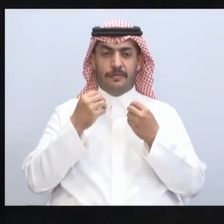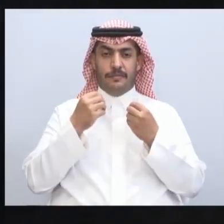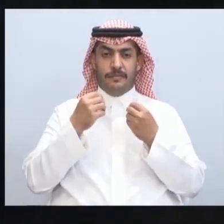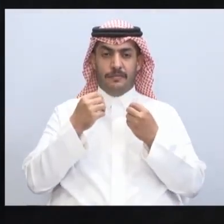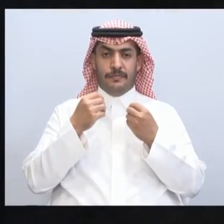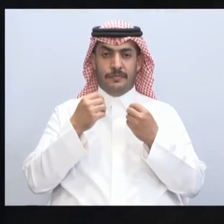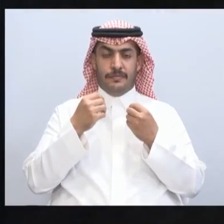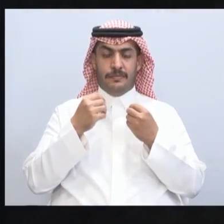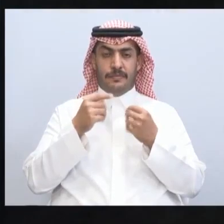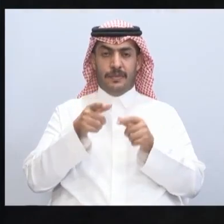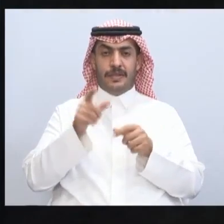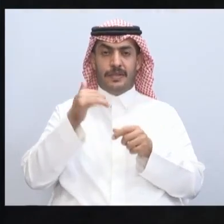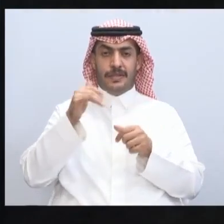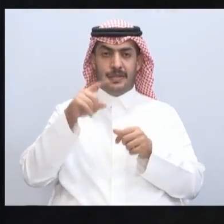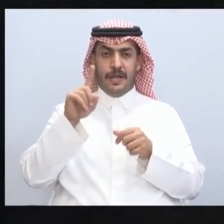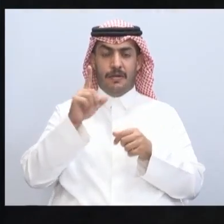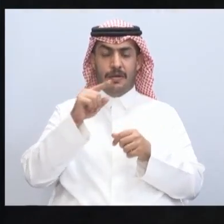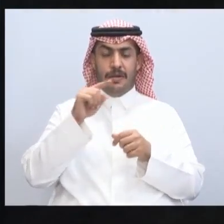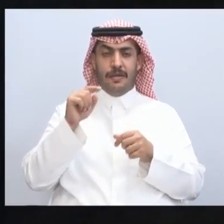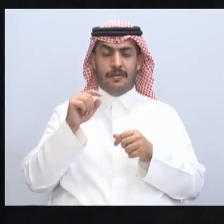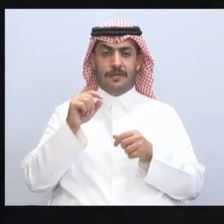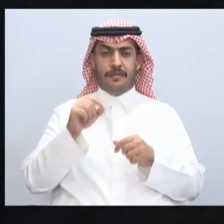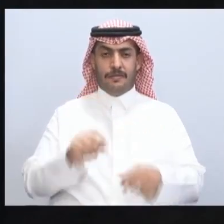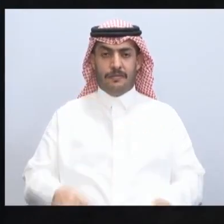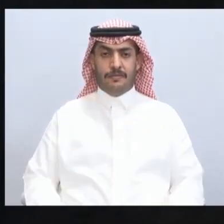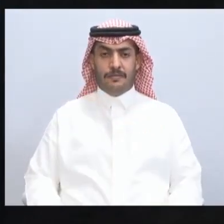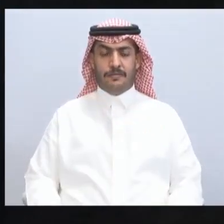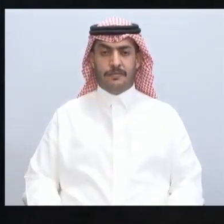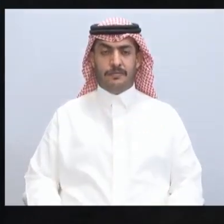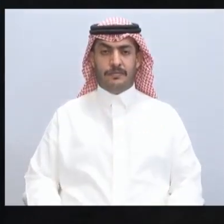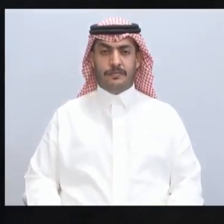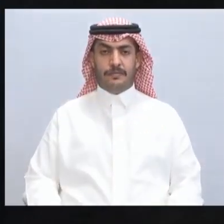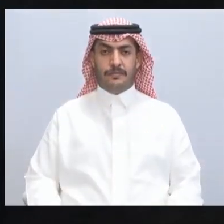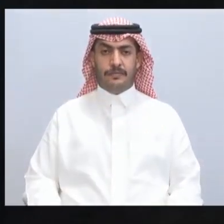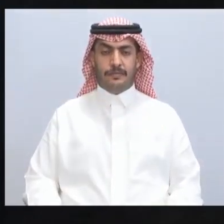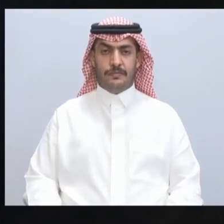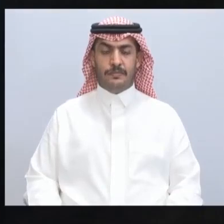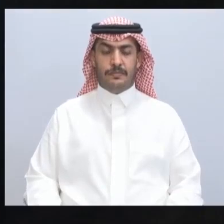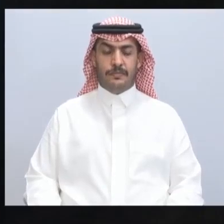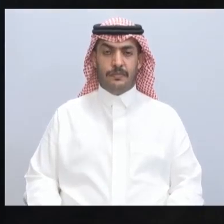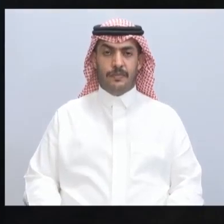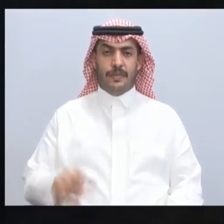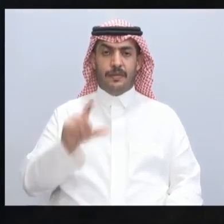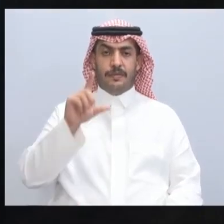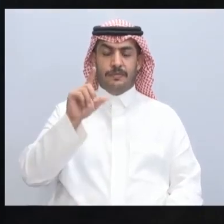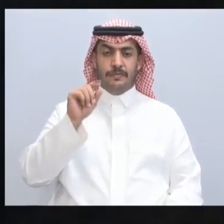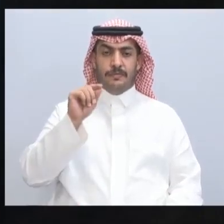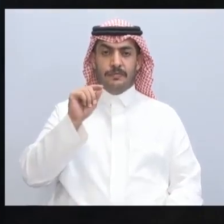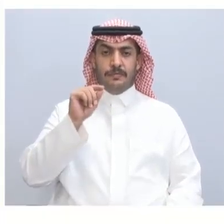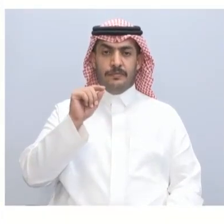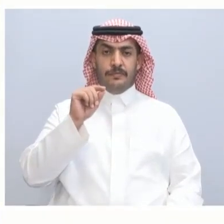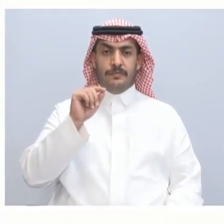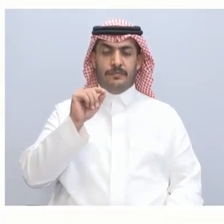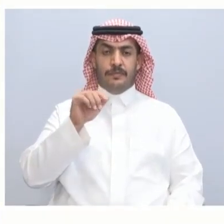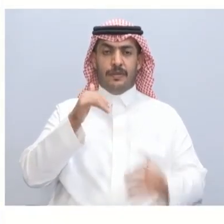هي عباره صحيحه ام خاطئه بالطبع بارك الله فيكم